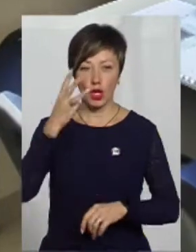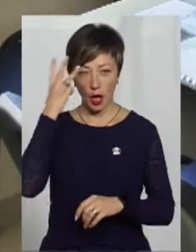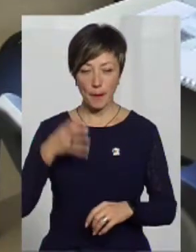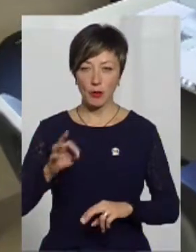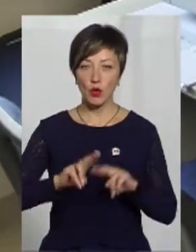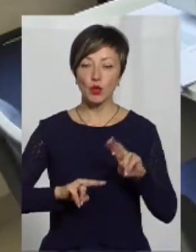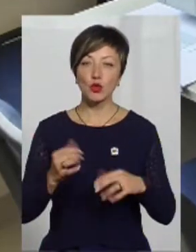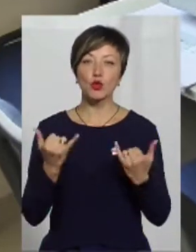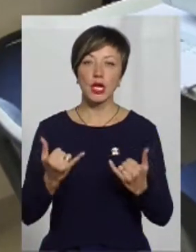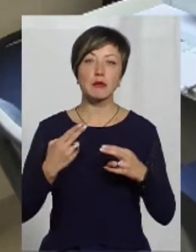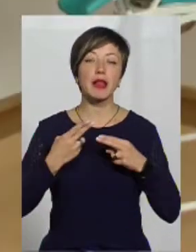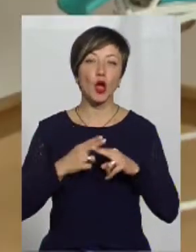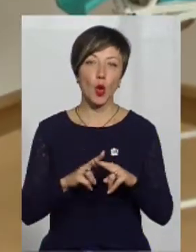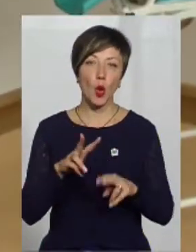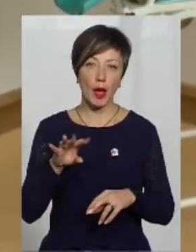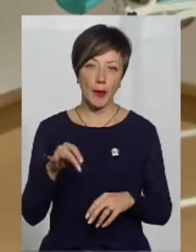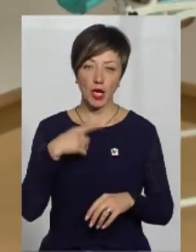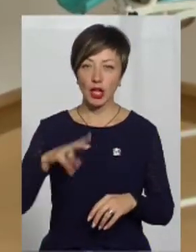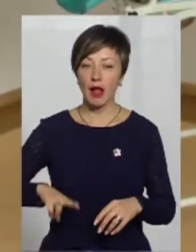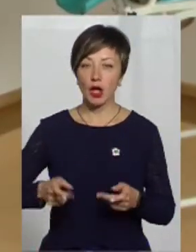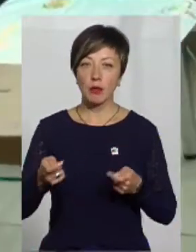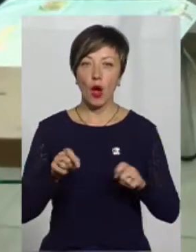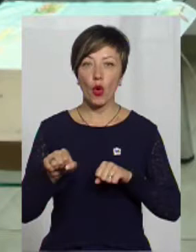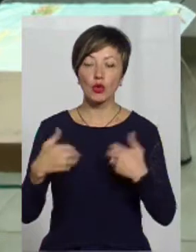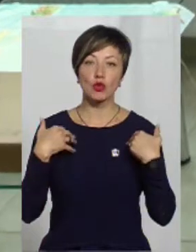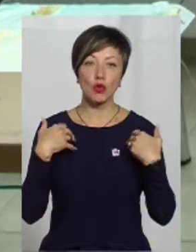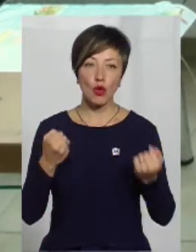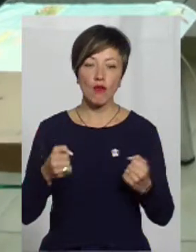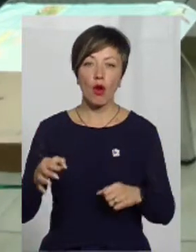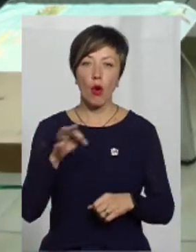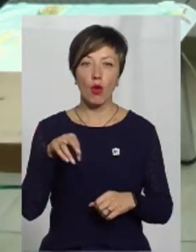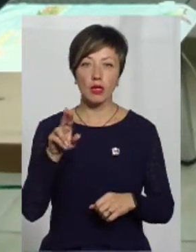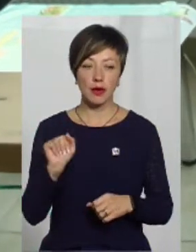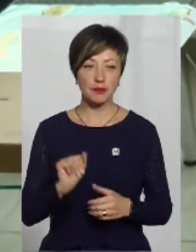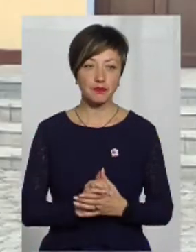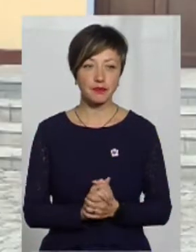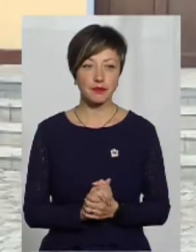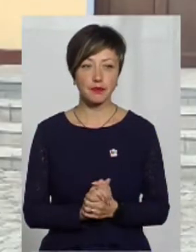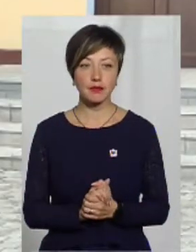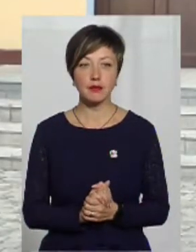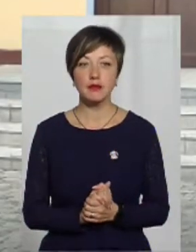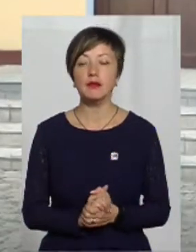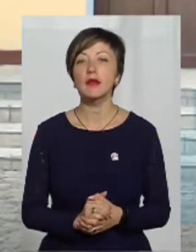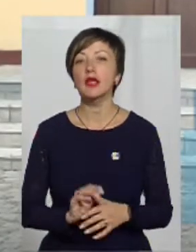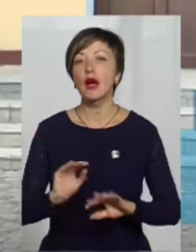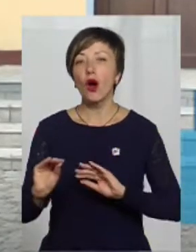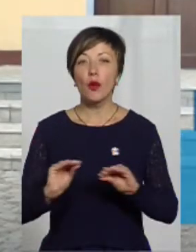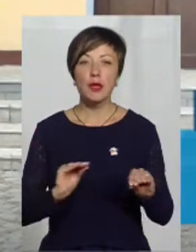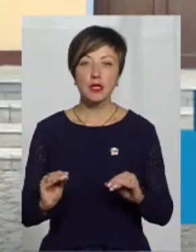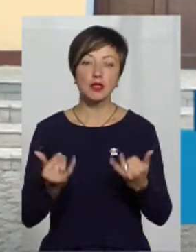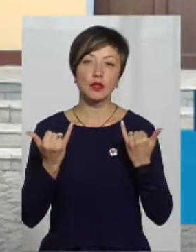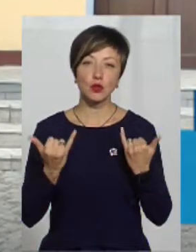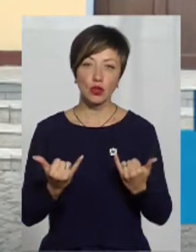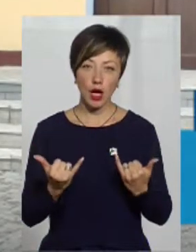за сучасними технологіями, каже директор департаменту охорони здоров'я Хмельницької ОДА Яків Цуглевич. Табельне оснащення воно сучасне,